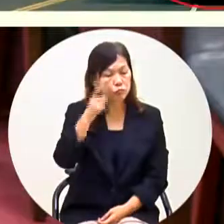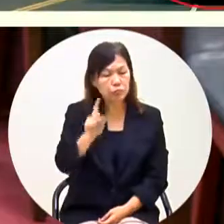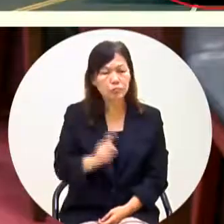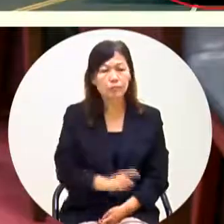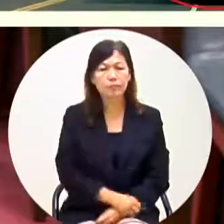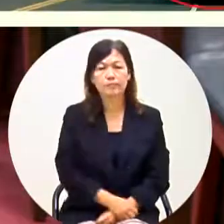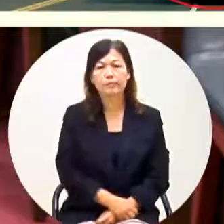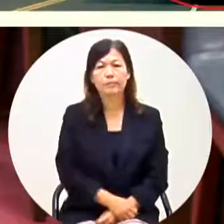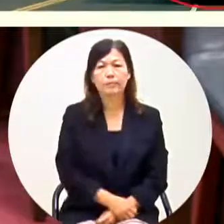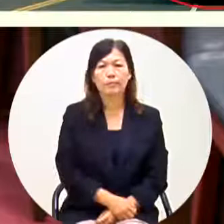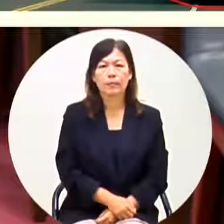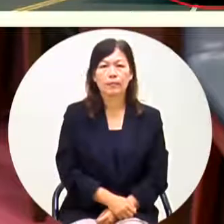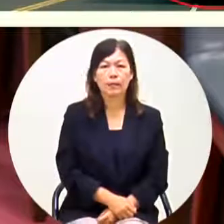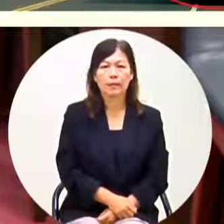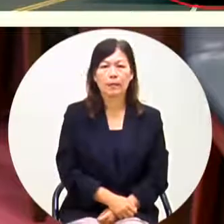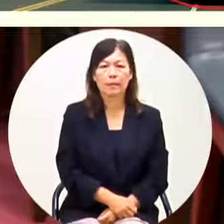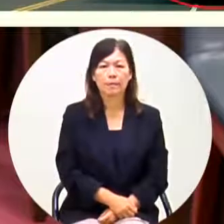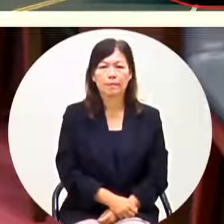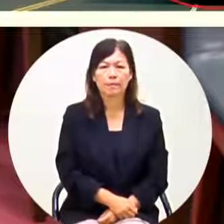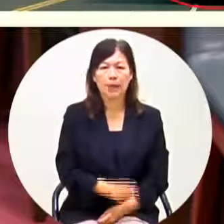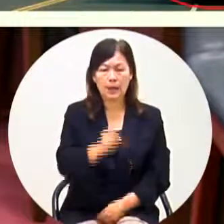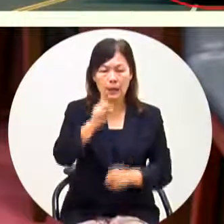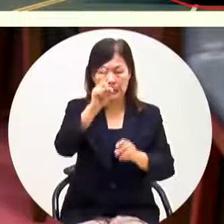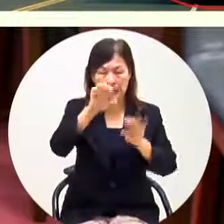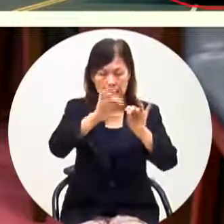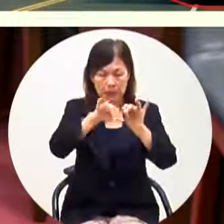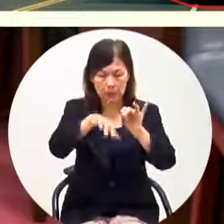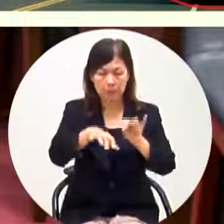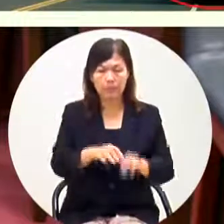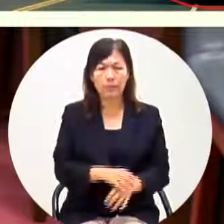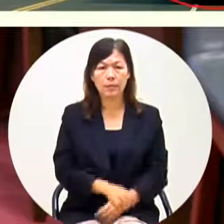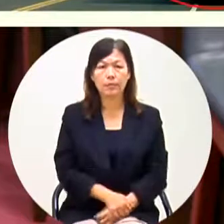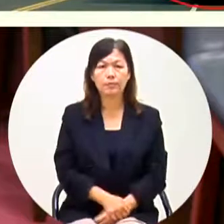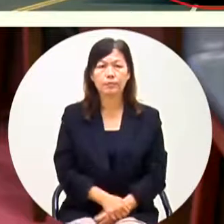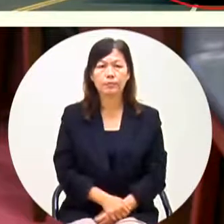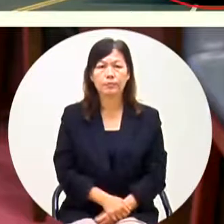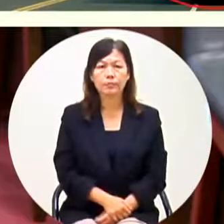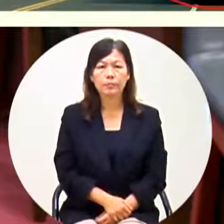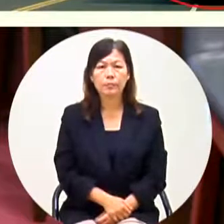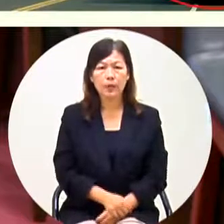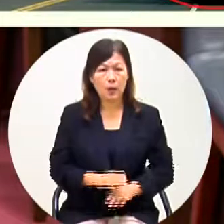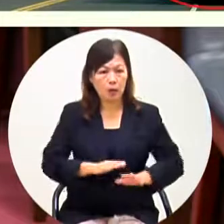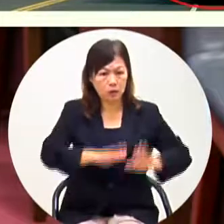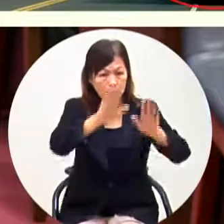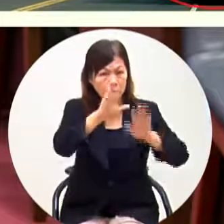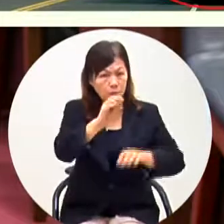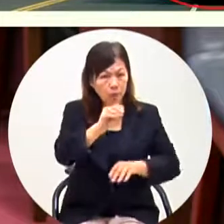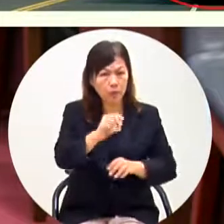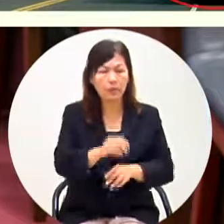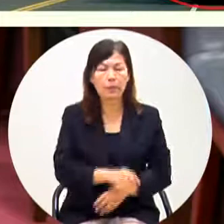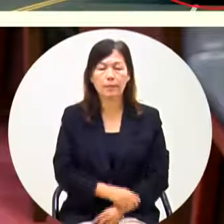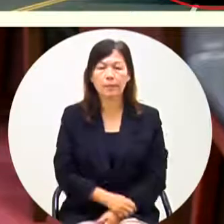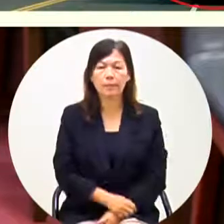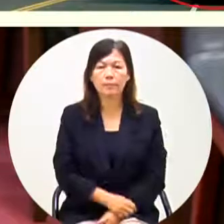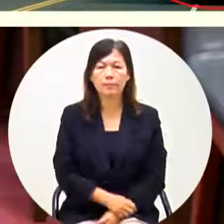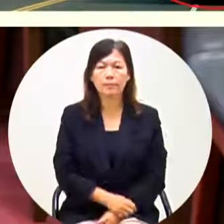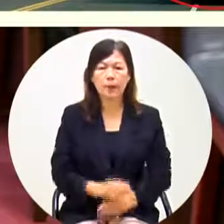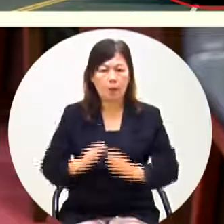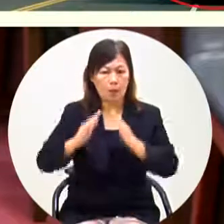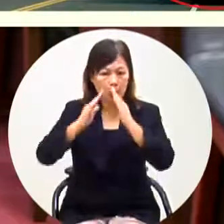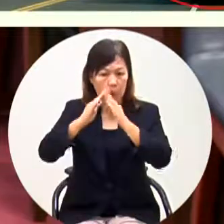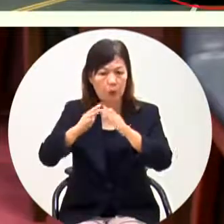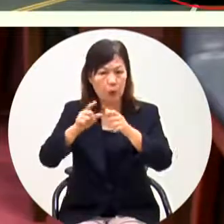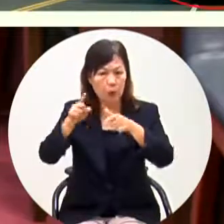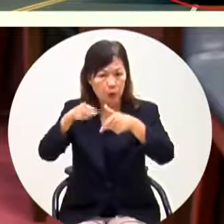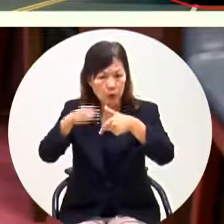一个地方是否进步、迈入都市化，是一个很有水平